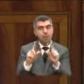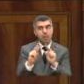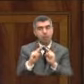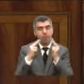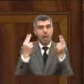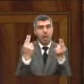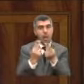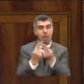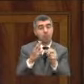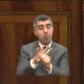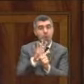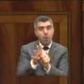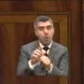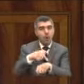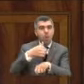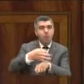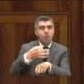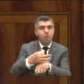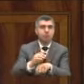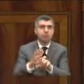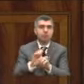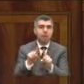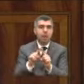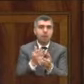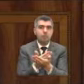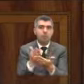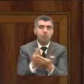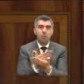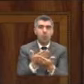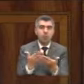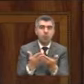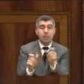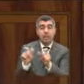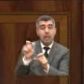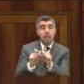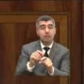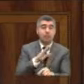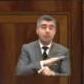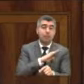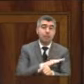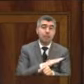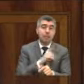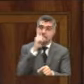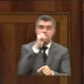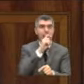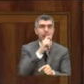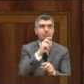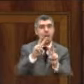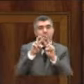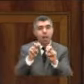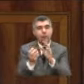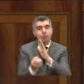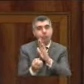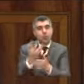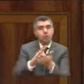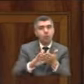رؤيه هاد الكره الوقت اش غتسالي وهاد الناس واش غيمكن لهم يكملوا في المهن ديالهم في الحرف ديالهم او لا كيقلبوا على حرف جديده